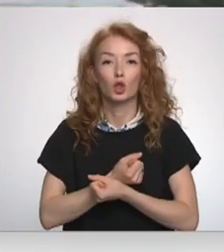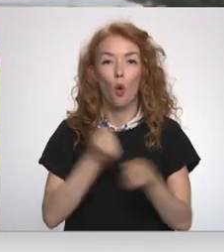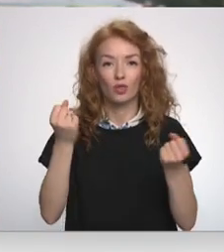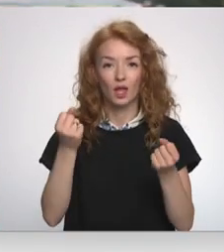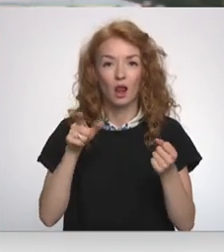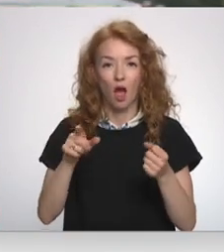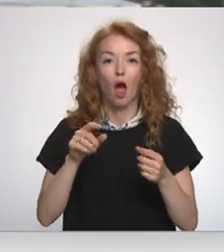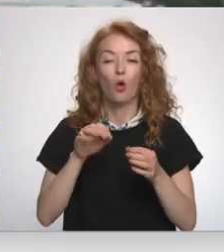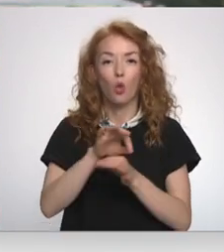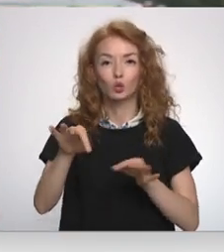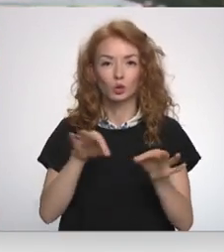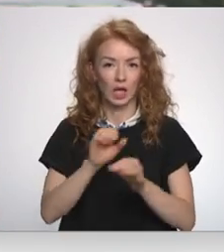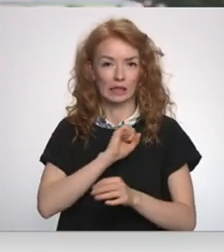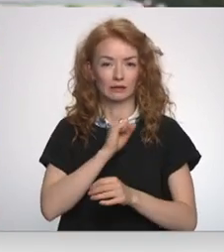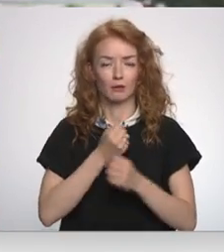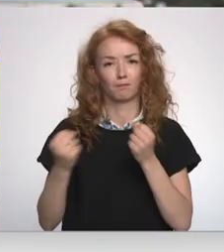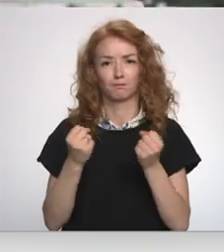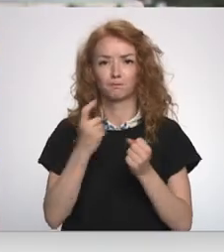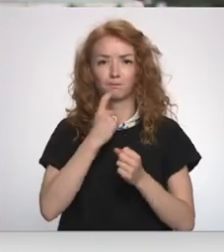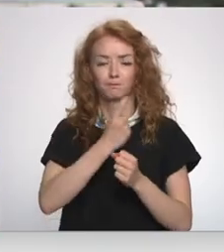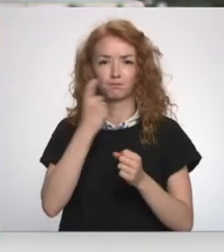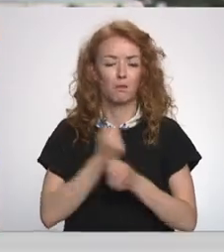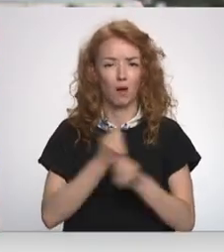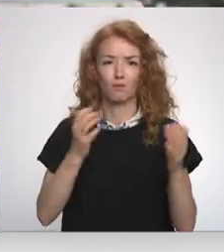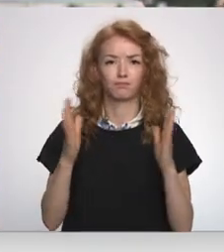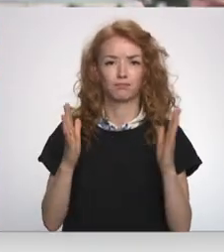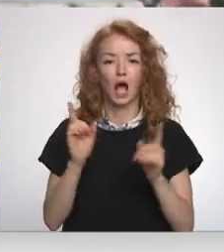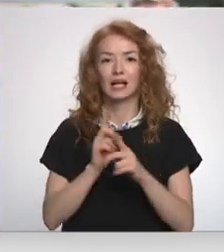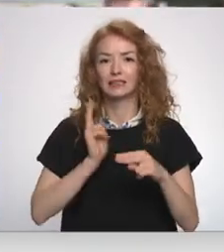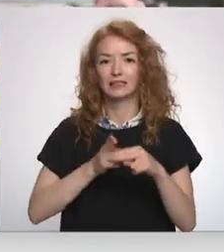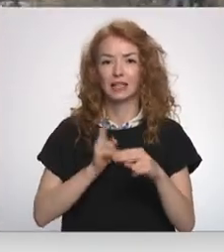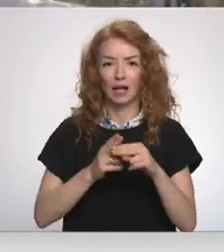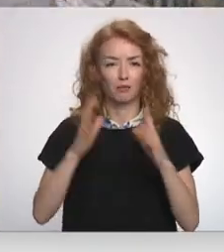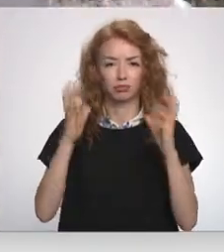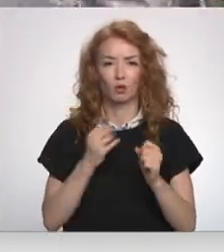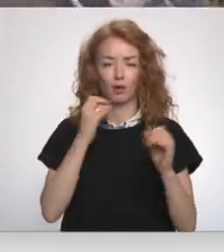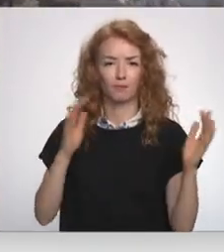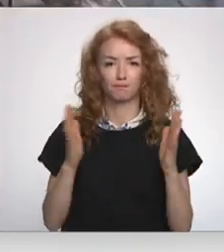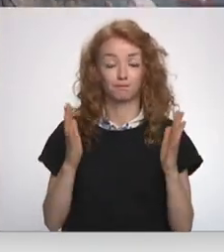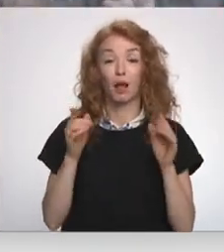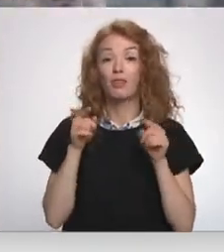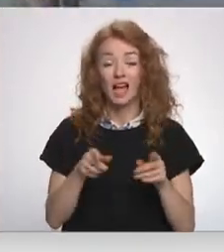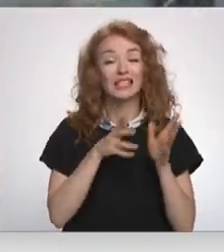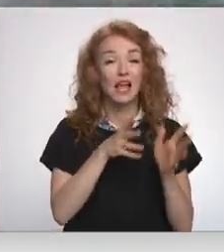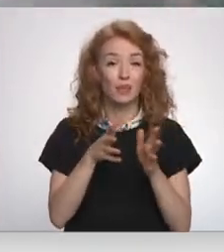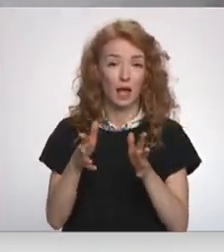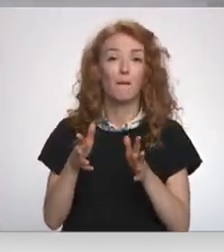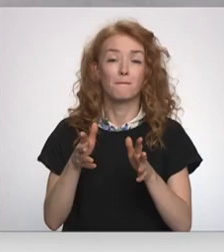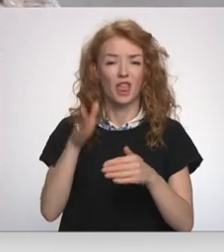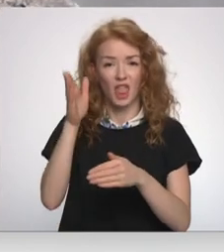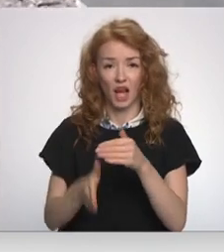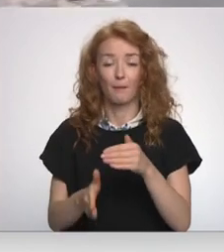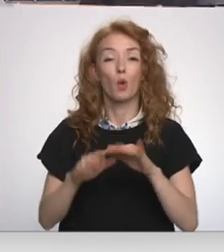konstrukcijai. Ne tikai nesošajām konstrukcijām, arī stiklotām fasādēm. Un neapšaubām tas ietekmē termiņus, bet